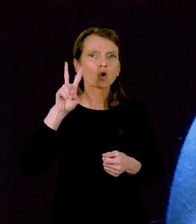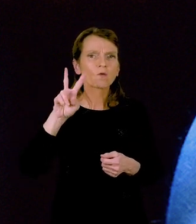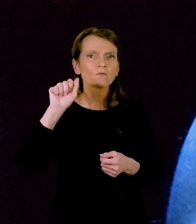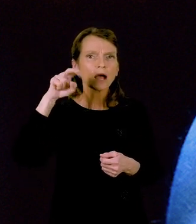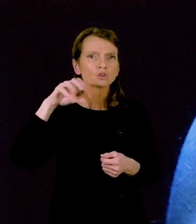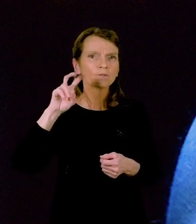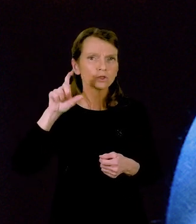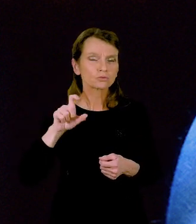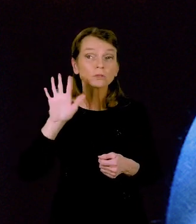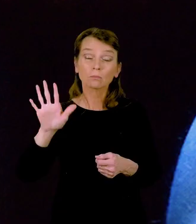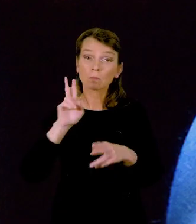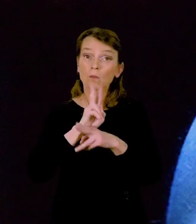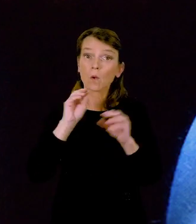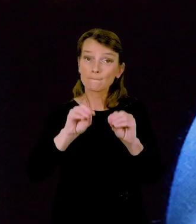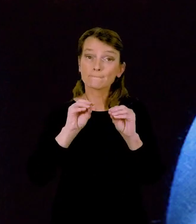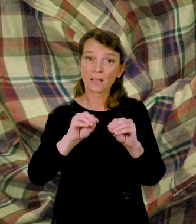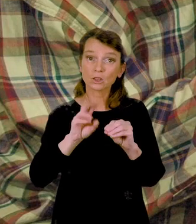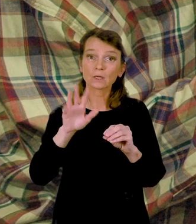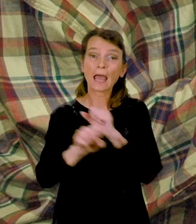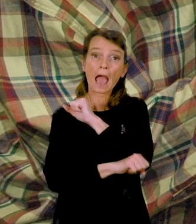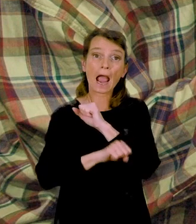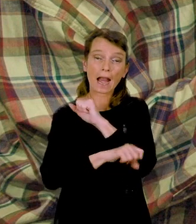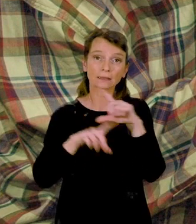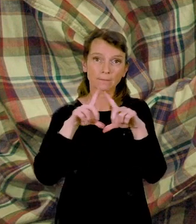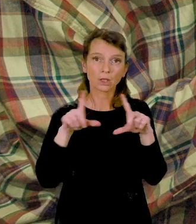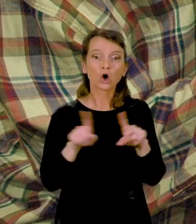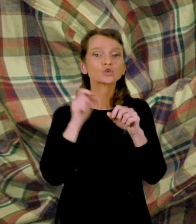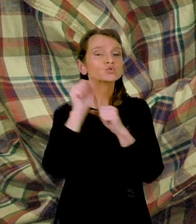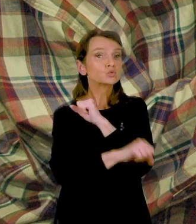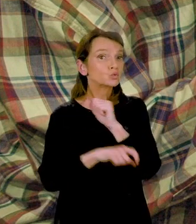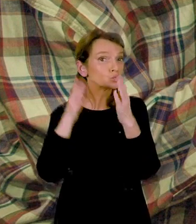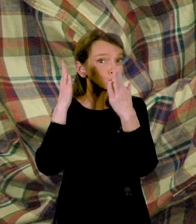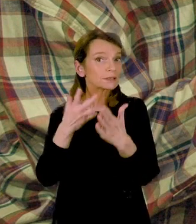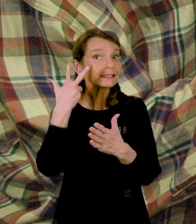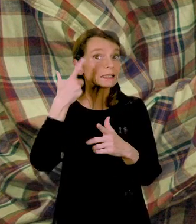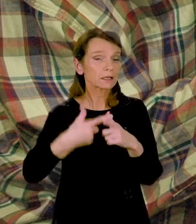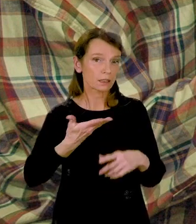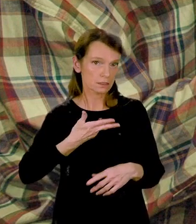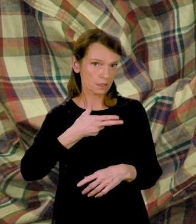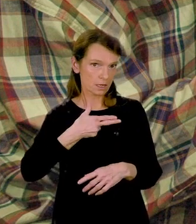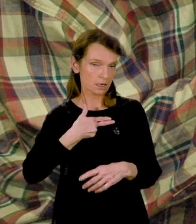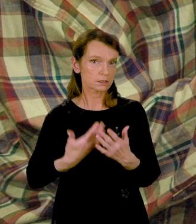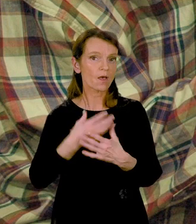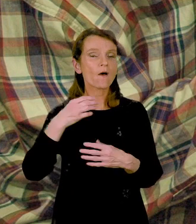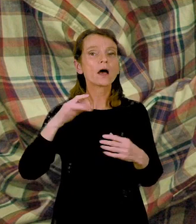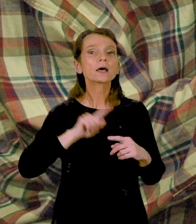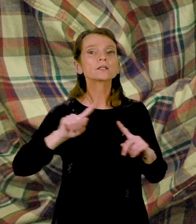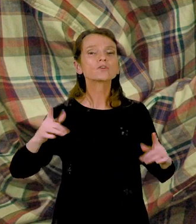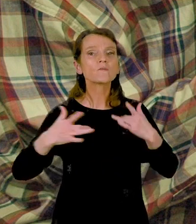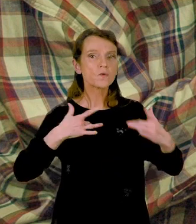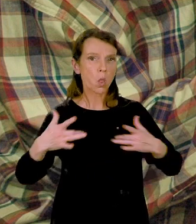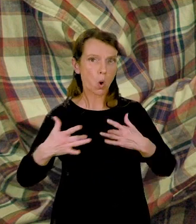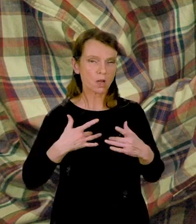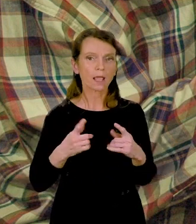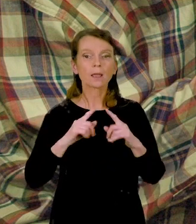tudi njegov mentor na akademiji. Kot študent je bil 3-krat nagrajen za vloge, ki jih je oblikoval, kasneje pa